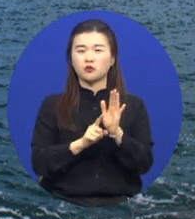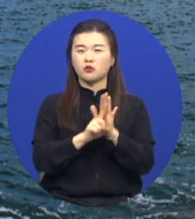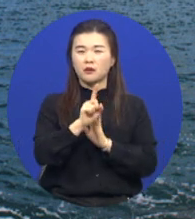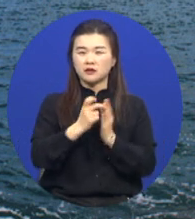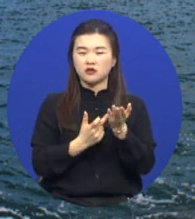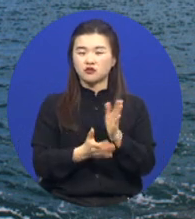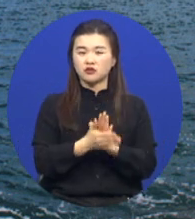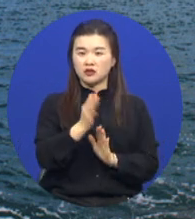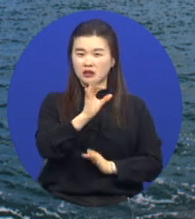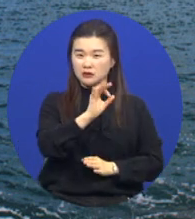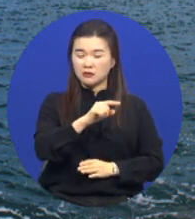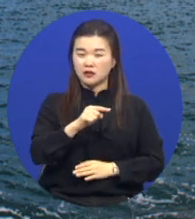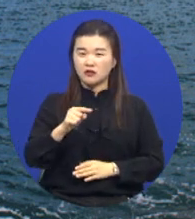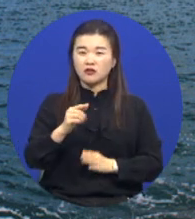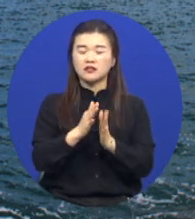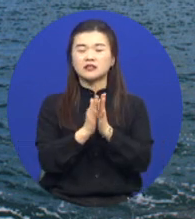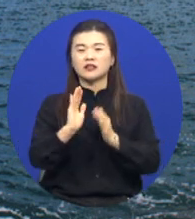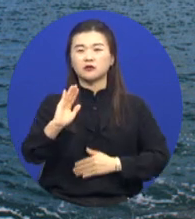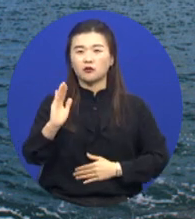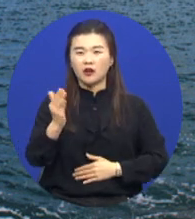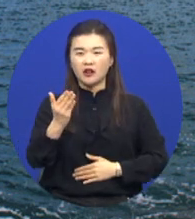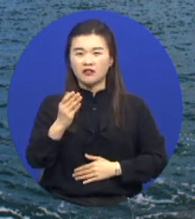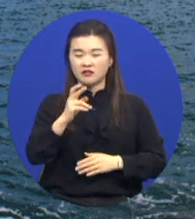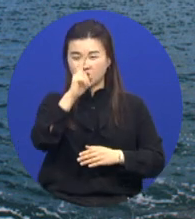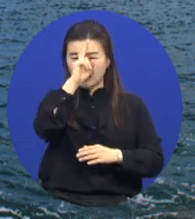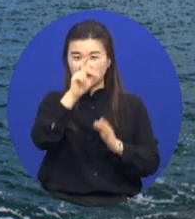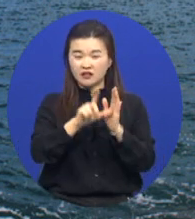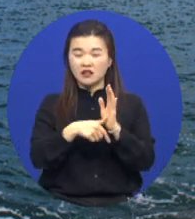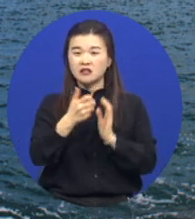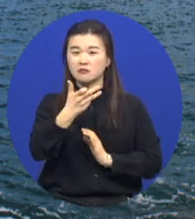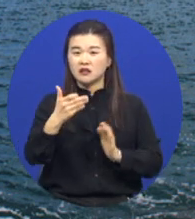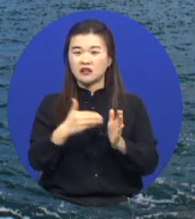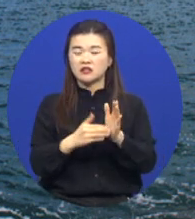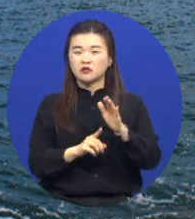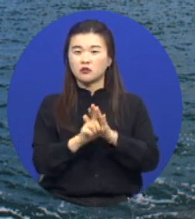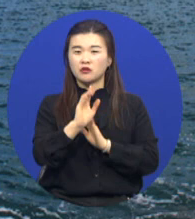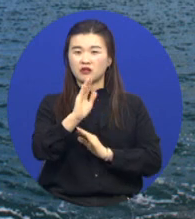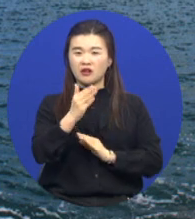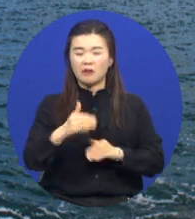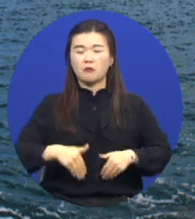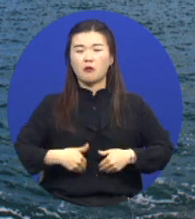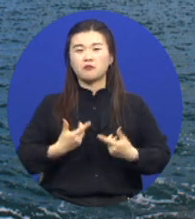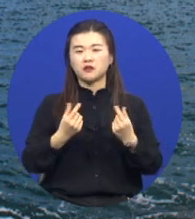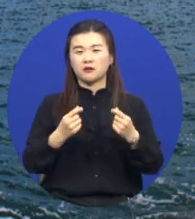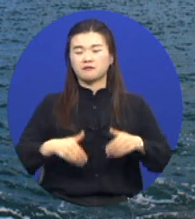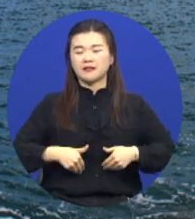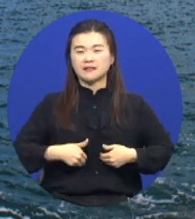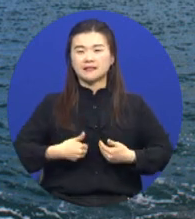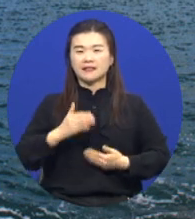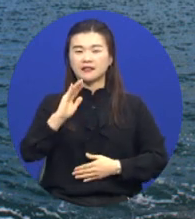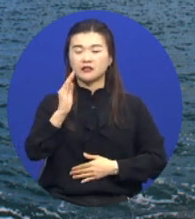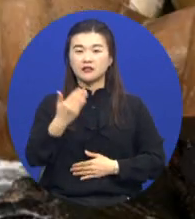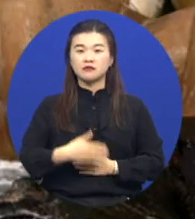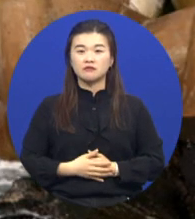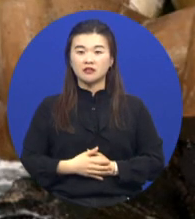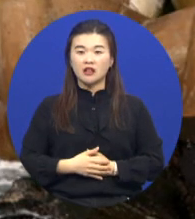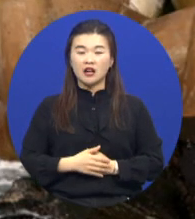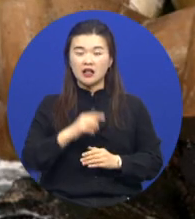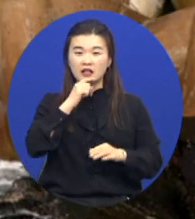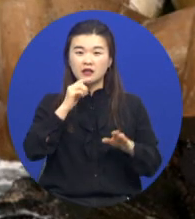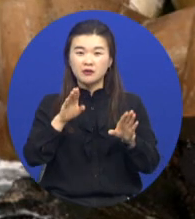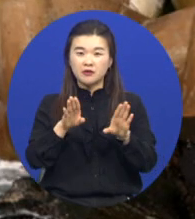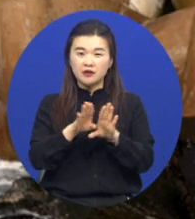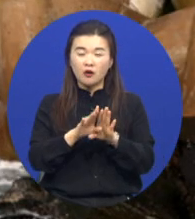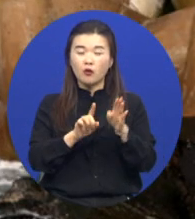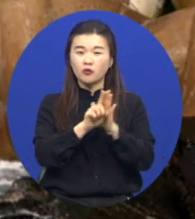제조 쉬는 10도에서 시작하게 되었고요 낮에는 18도 까지 오르면서 마치 봄처럼 따뜻하게 씁니다 일요일에는